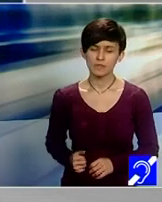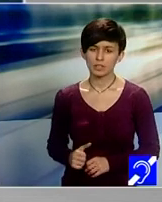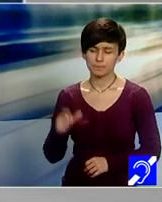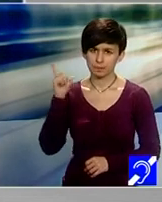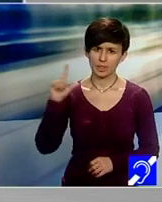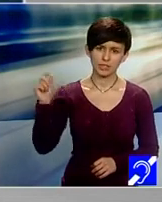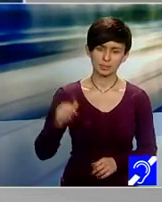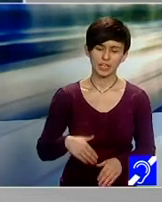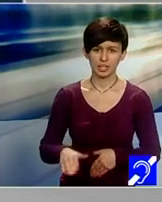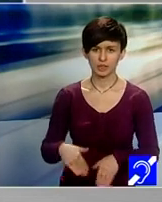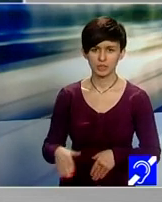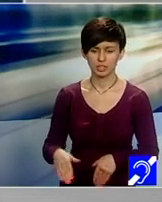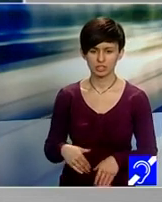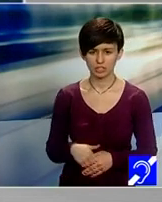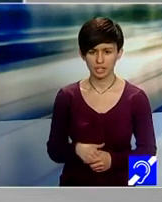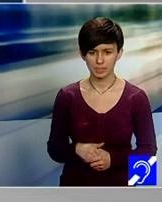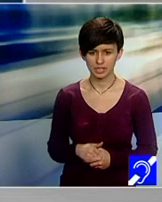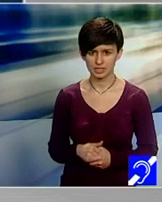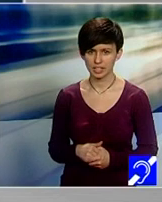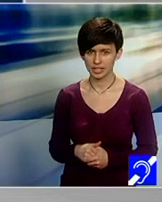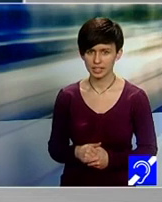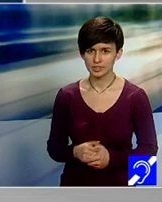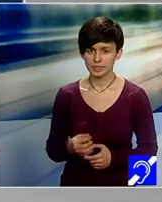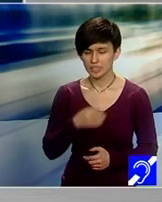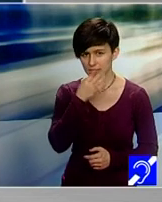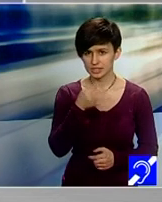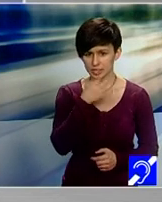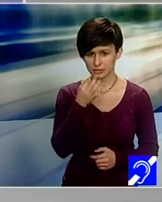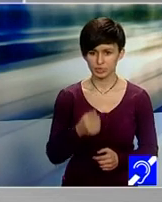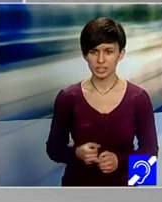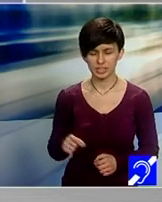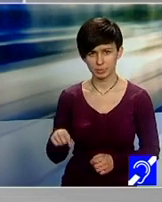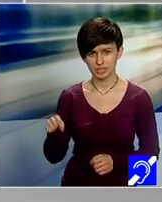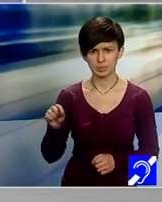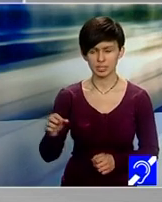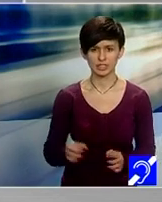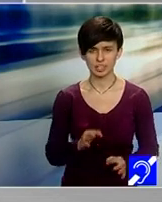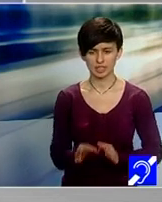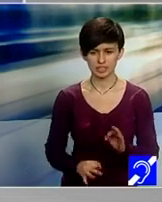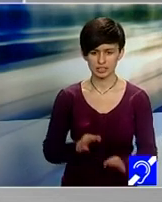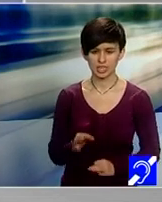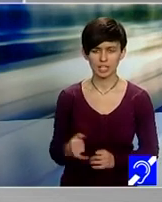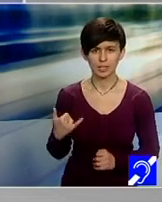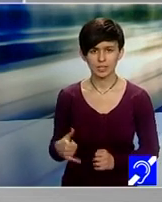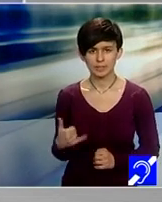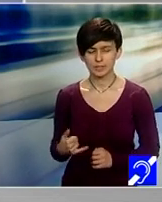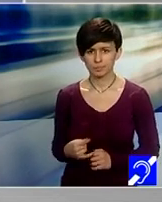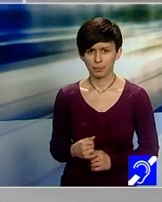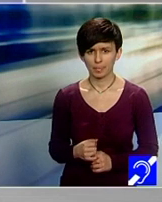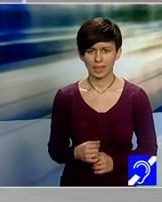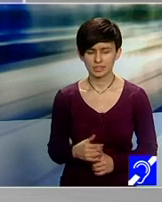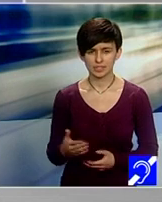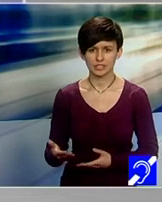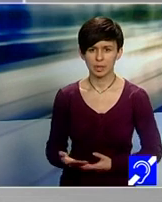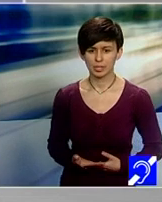Agriculturii, ați pledat cauza țăranilor, da, a semințelor tradiționale? Astăzi am primit o confirmare de